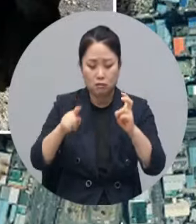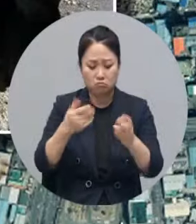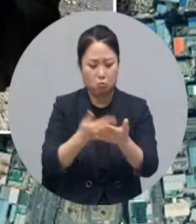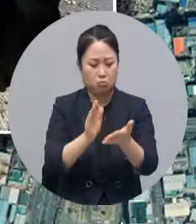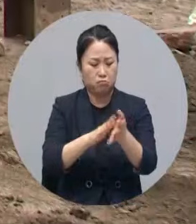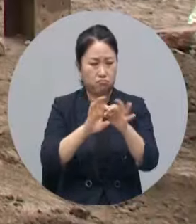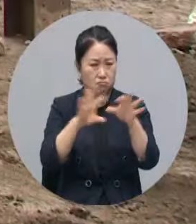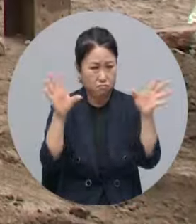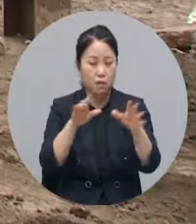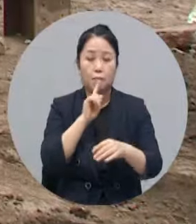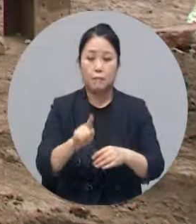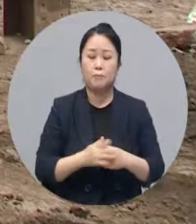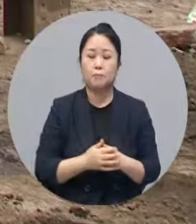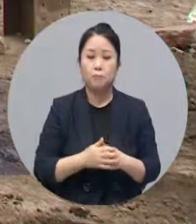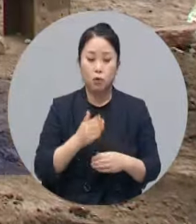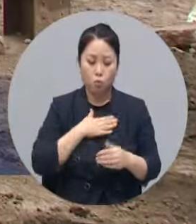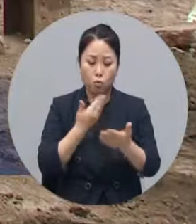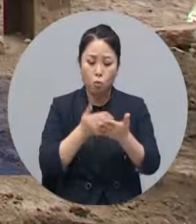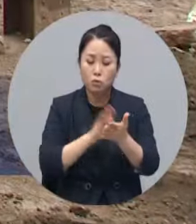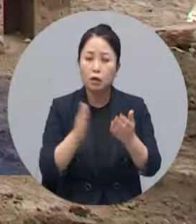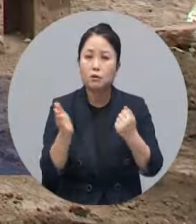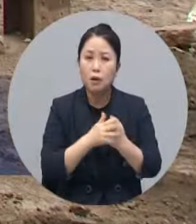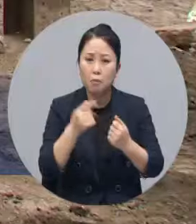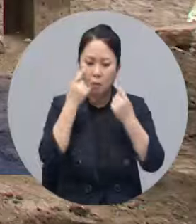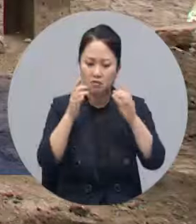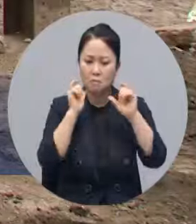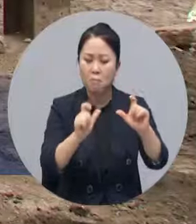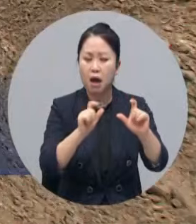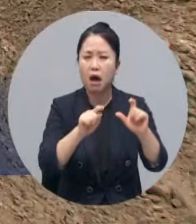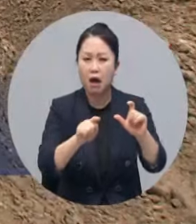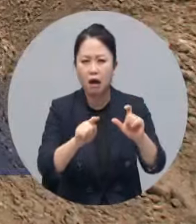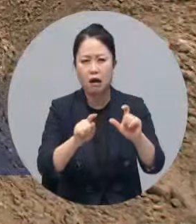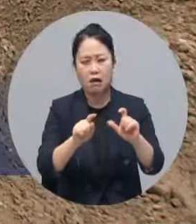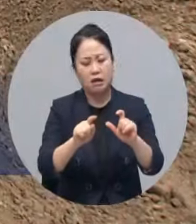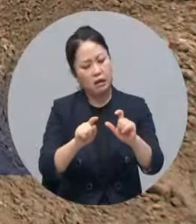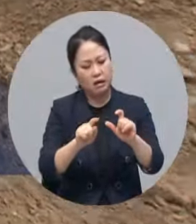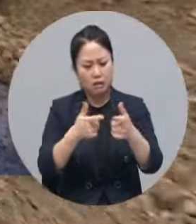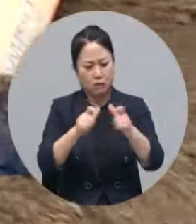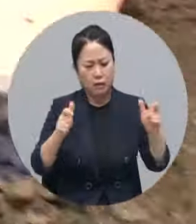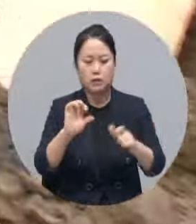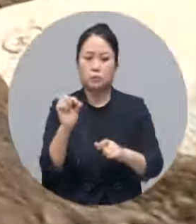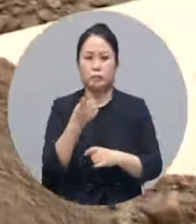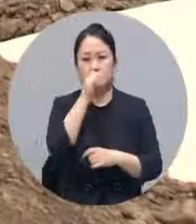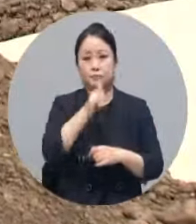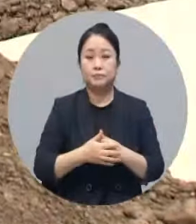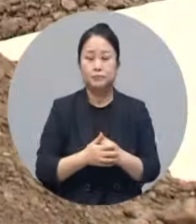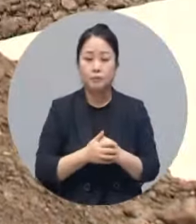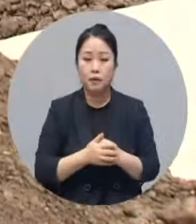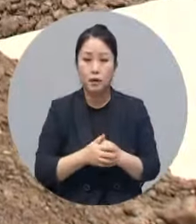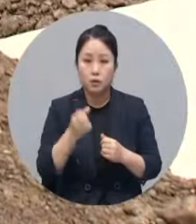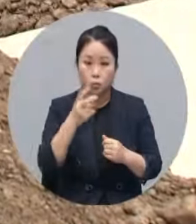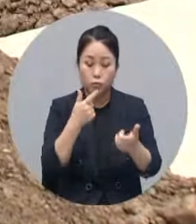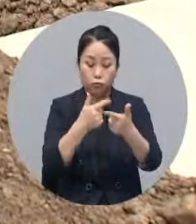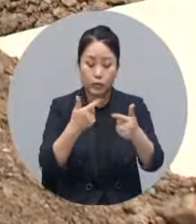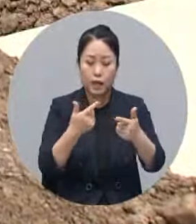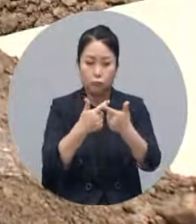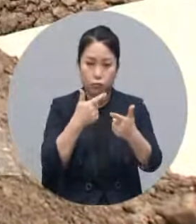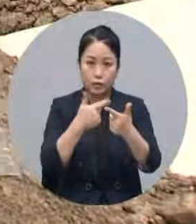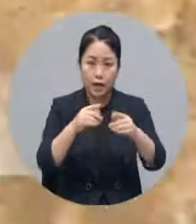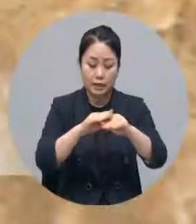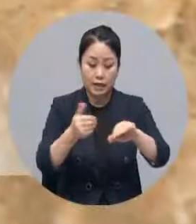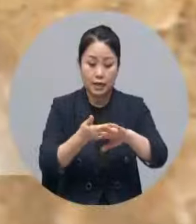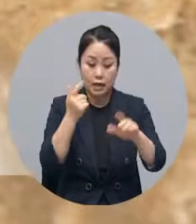입장입니다. 우리 공사 때문이다. 이렇게 단정적으로 말하기보다는 뭐 복합적인 원인이 있고요. 앞서 부산 사상구청이